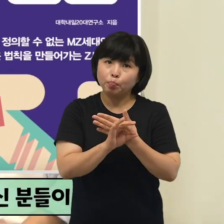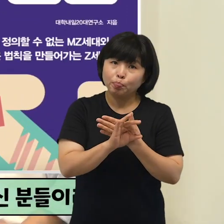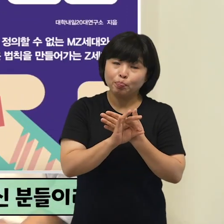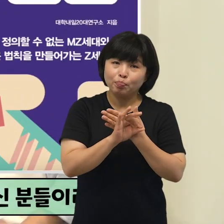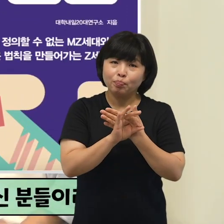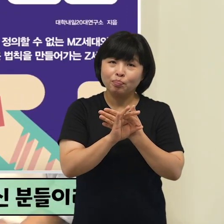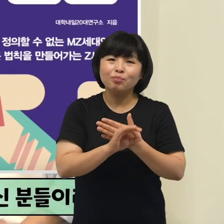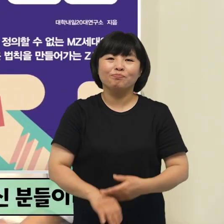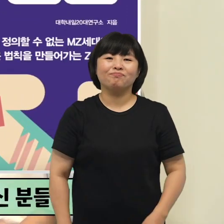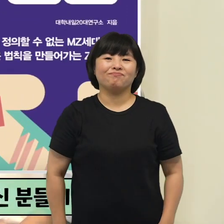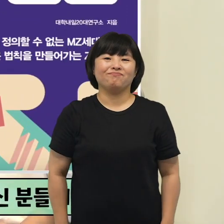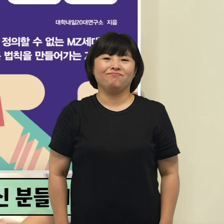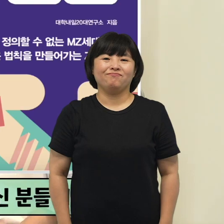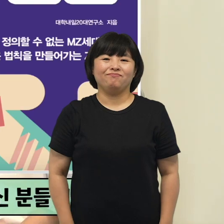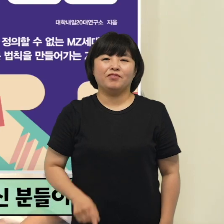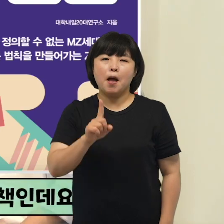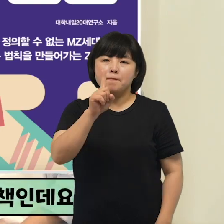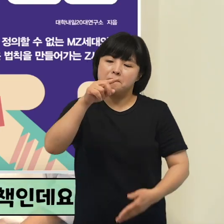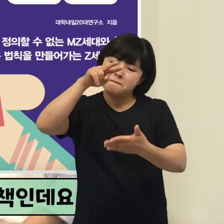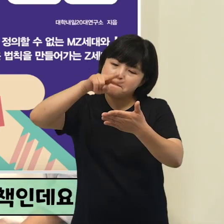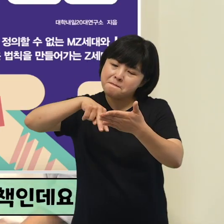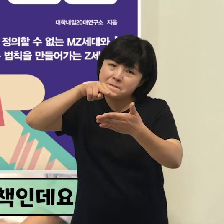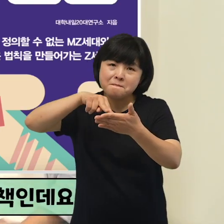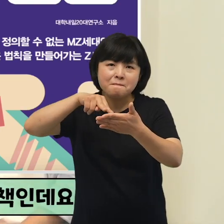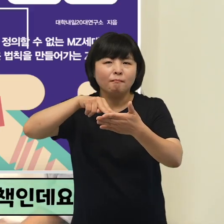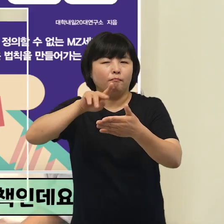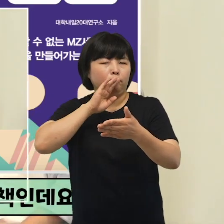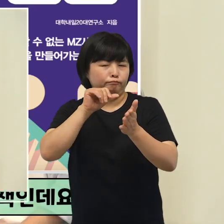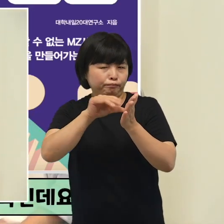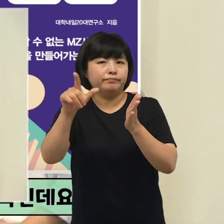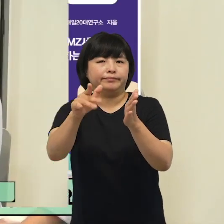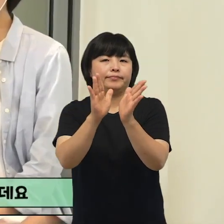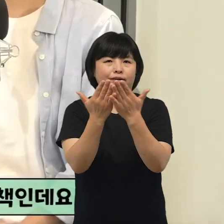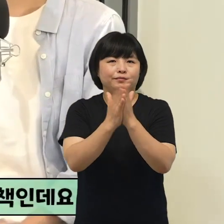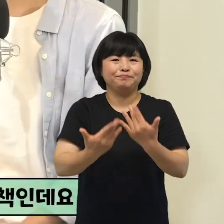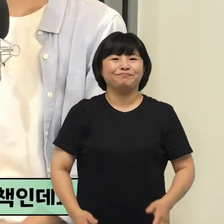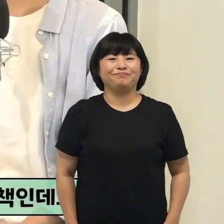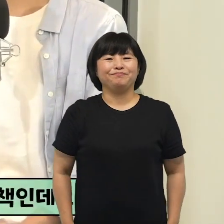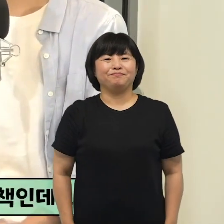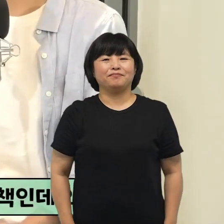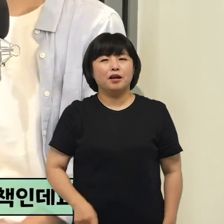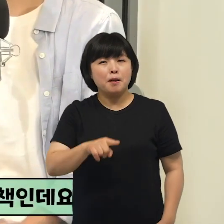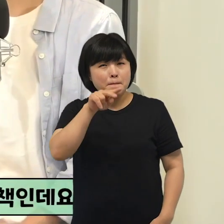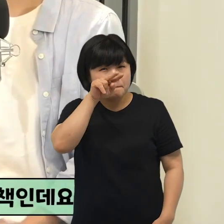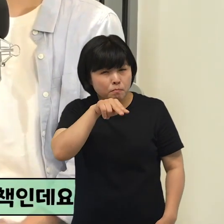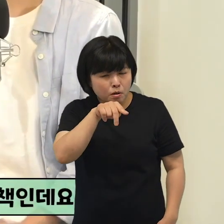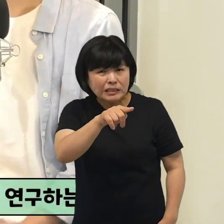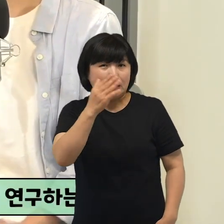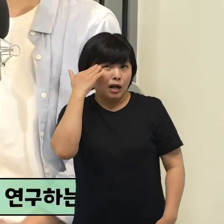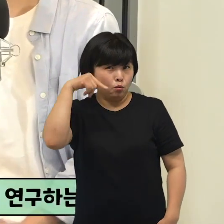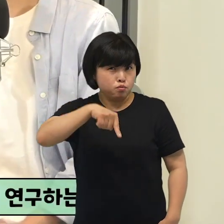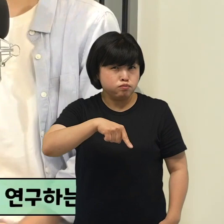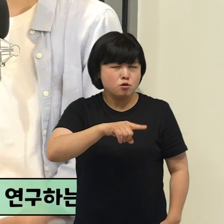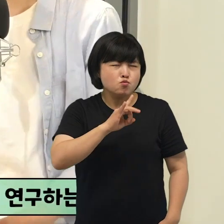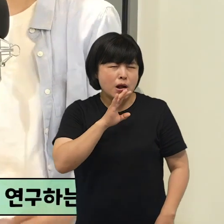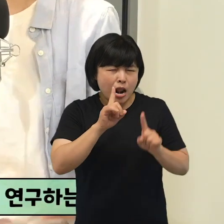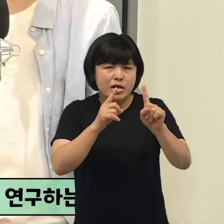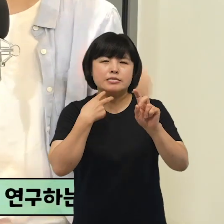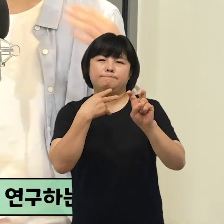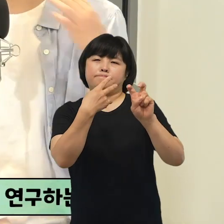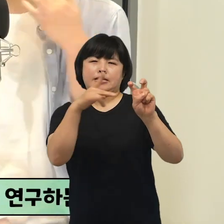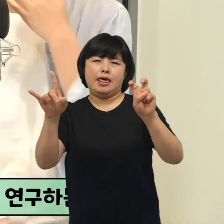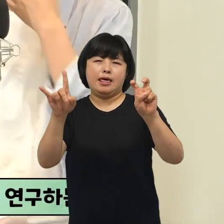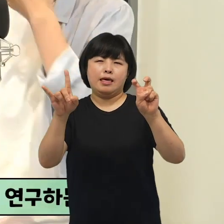좀 눈여겨보신 분들이라면 한 번쯤은 보셨을 법한 그런 유명한 책인데요. 국내에서 이제